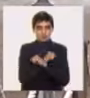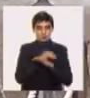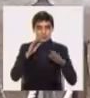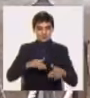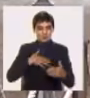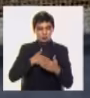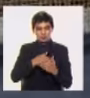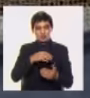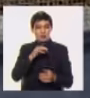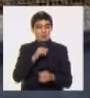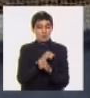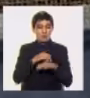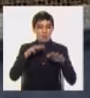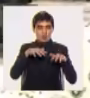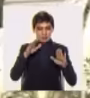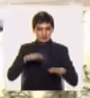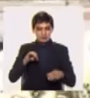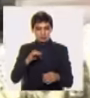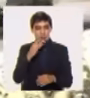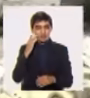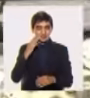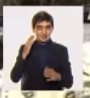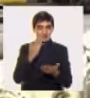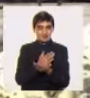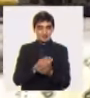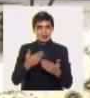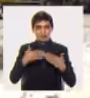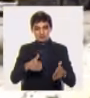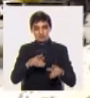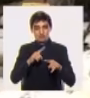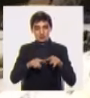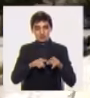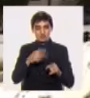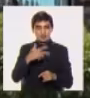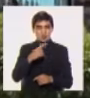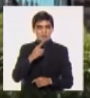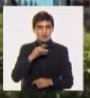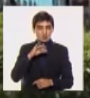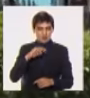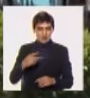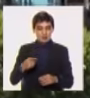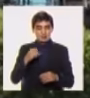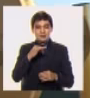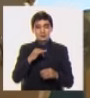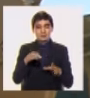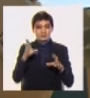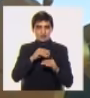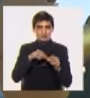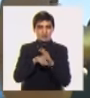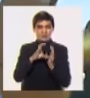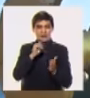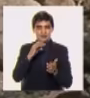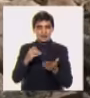турция готовится к приему туристов по и планирует открывать отель с 1 июля таким образом учтут все санитарные